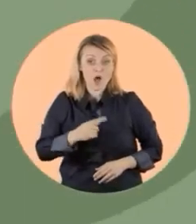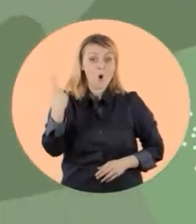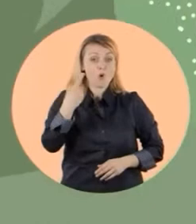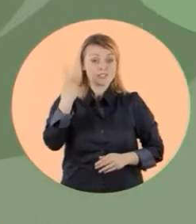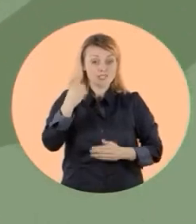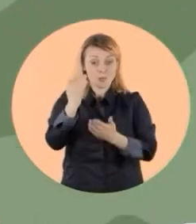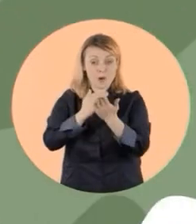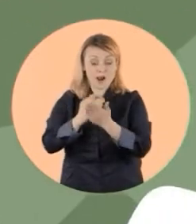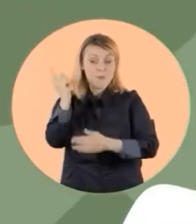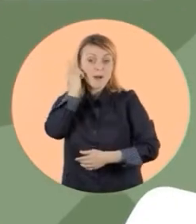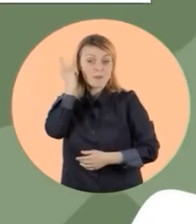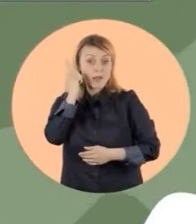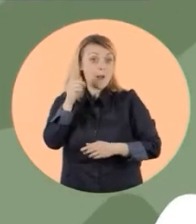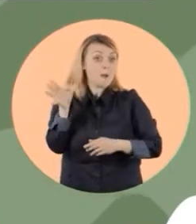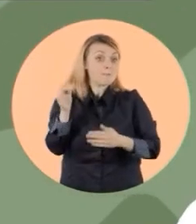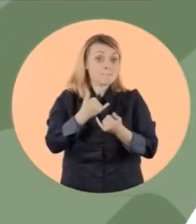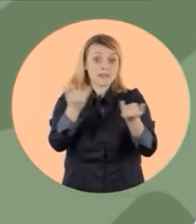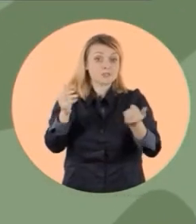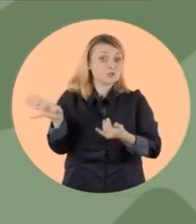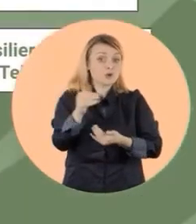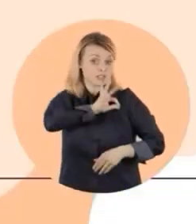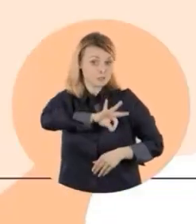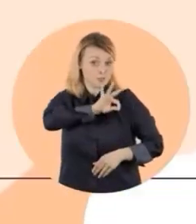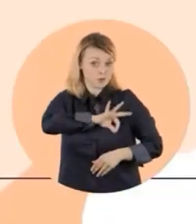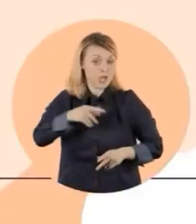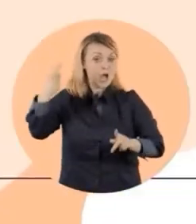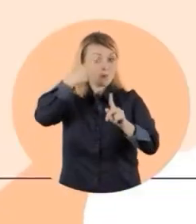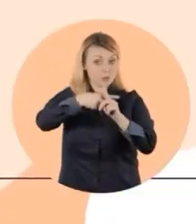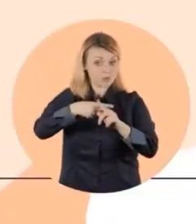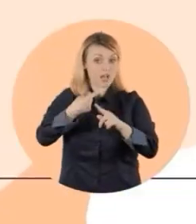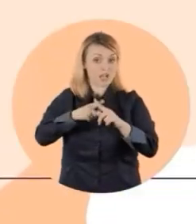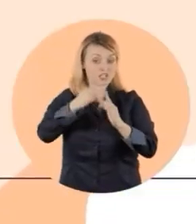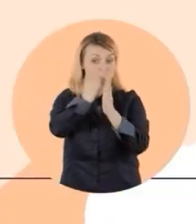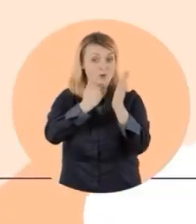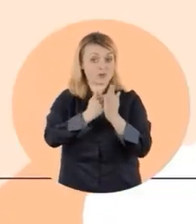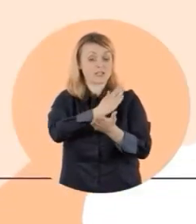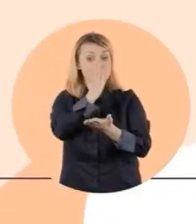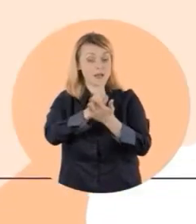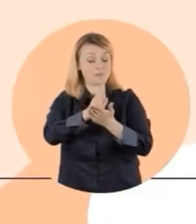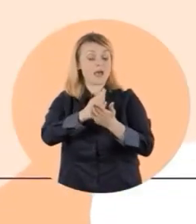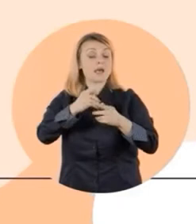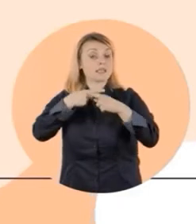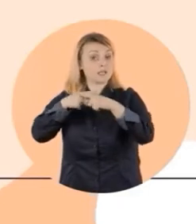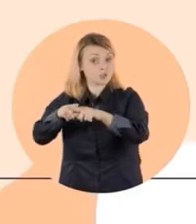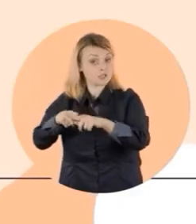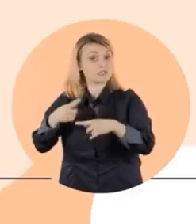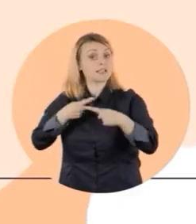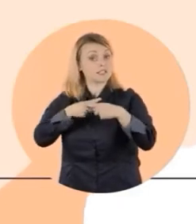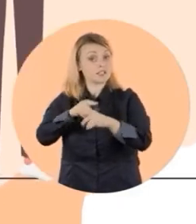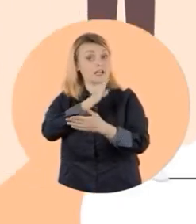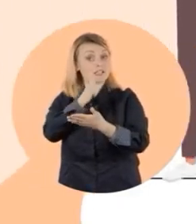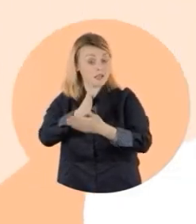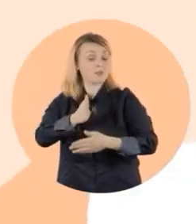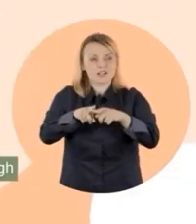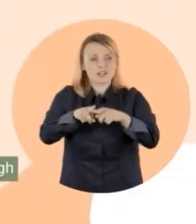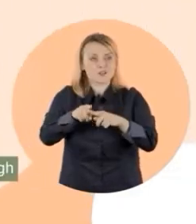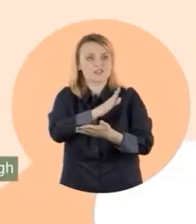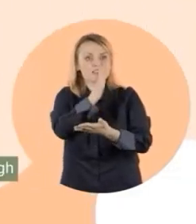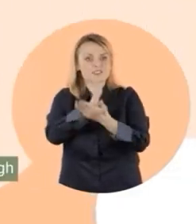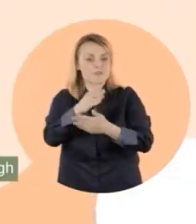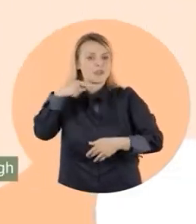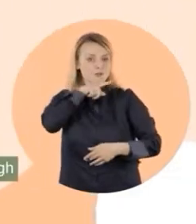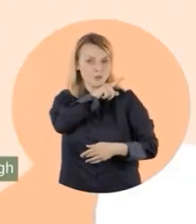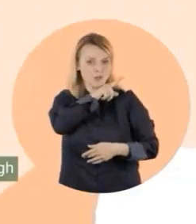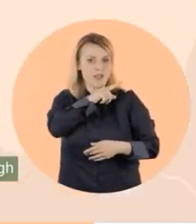O singură aplicație mobilă pentru toate serviciile medicale. Sanopass înseamnă tehnologie, iar tehnologia înseamnă optimizare. În